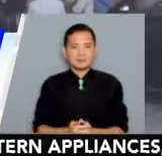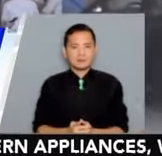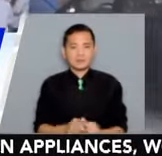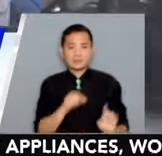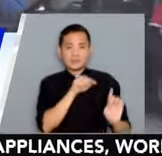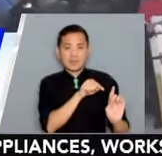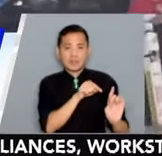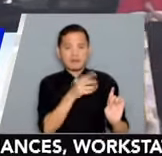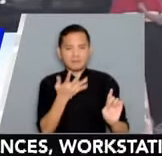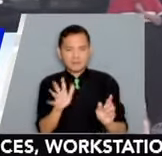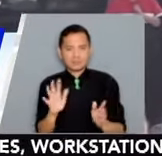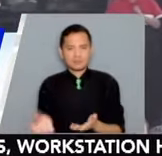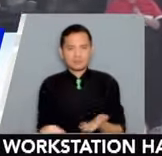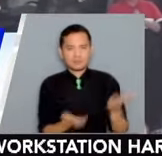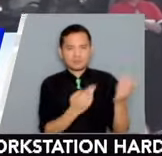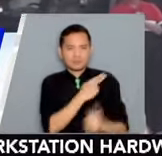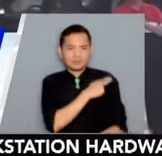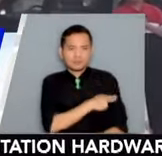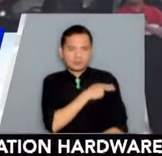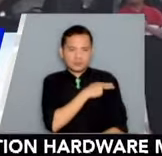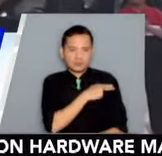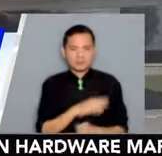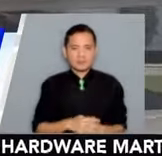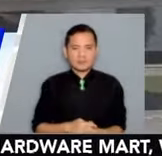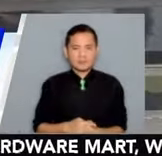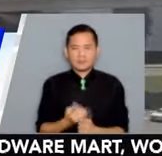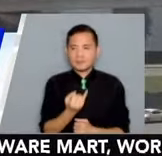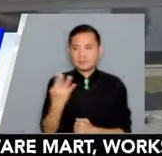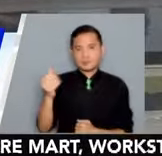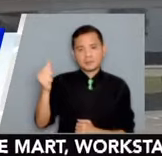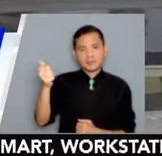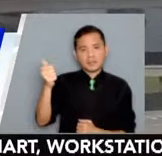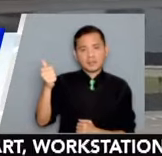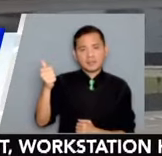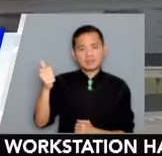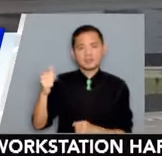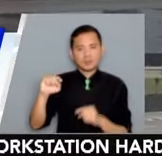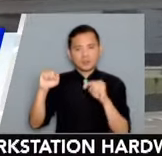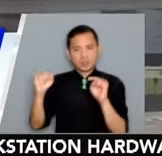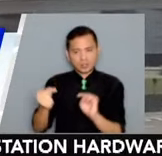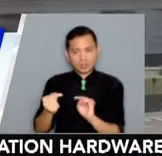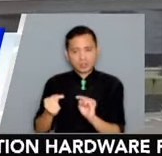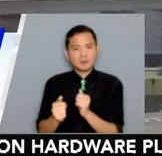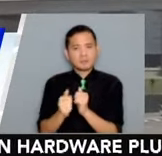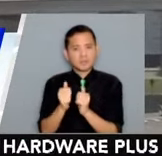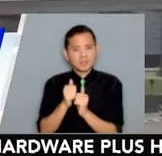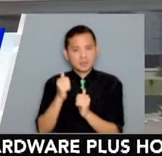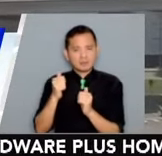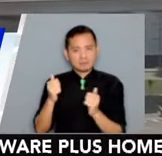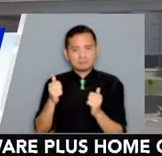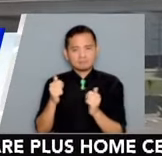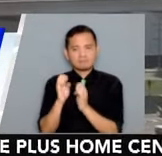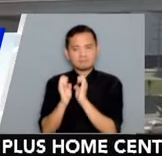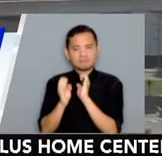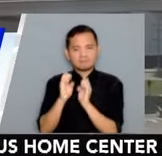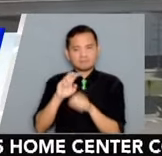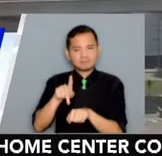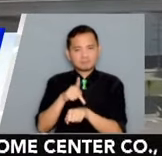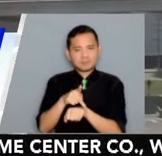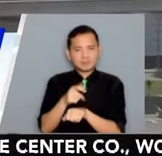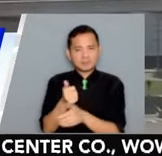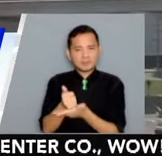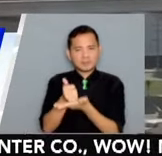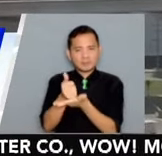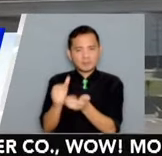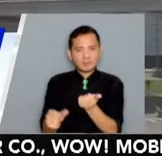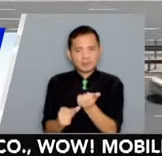din sa sunog. 10 iba pang Pilipino ang sugatan at tinutulungan na rin ng embahada. Ayon sa pulisya sa Dubai, suffocation ay